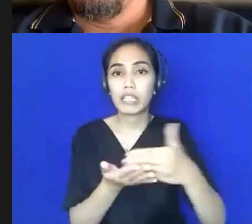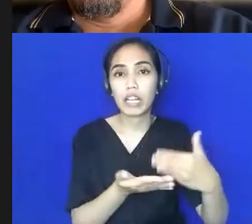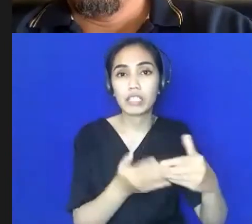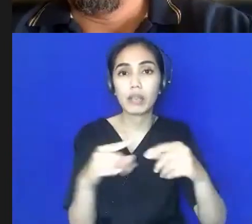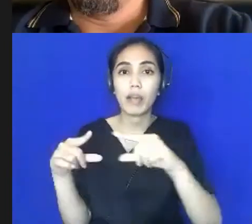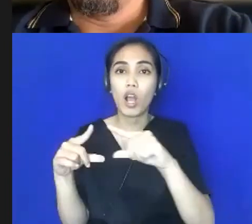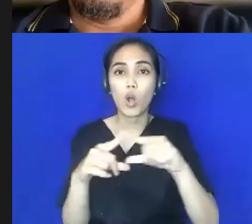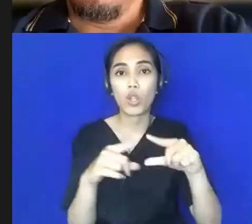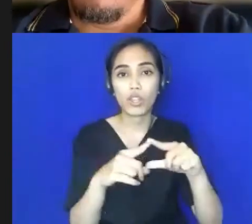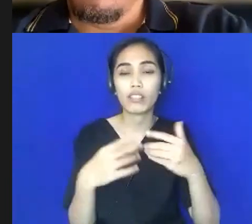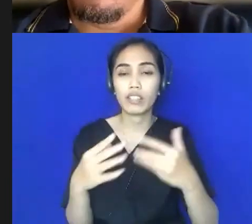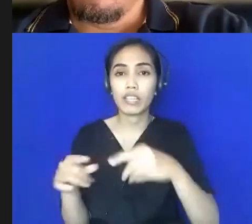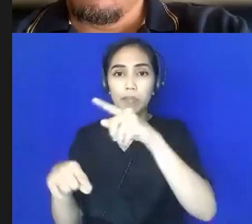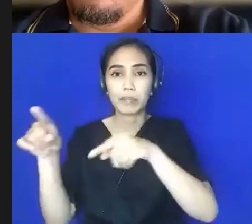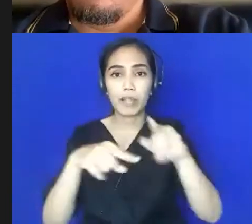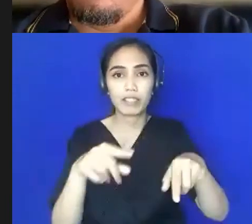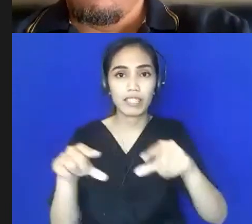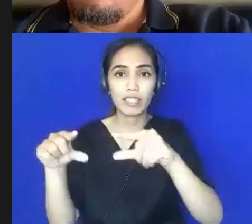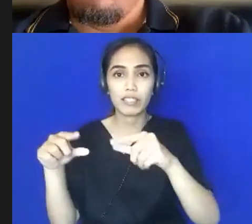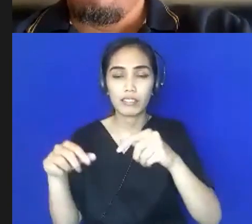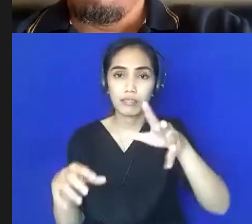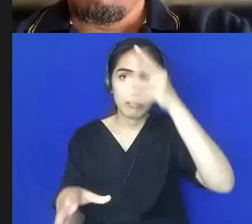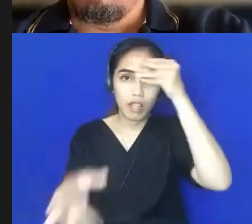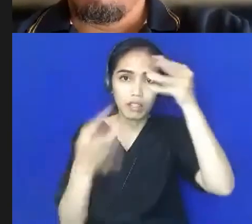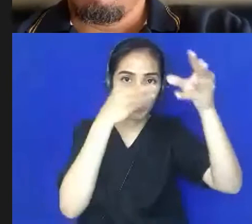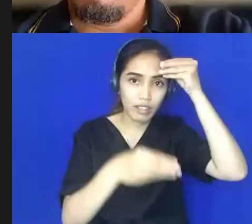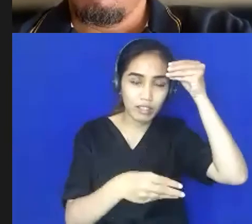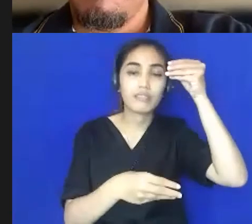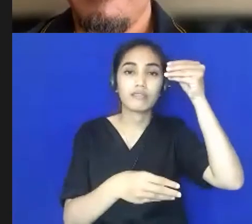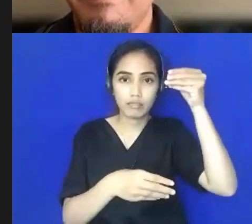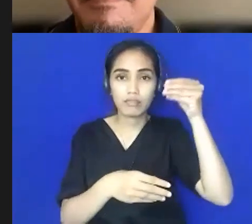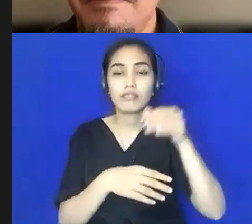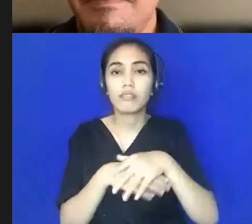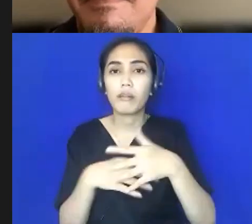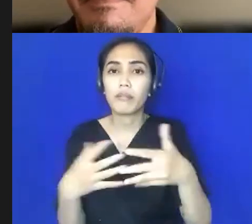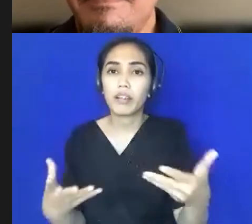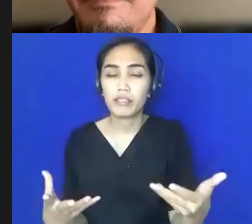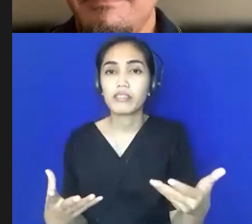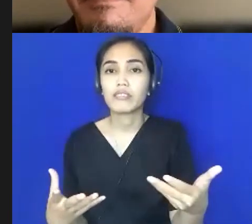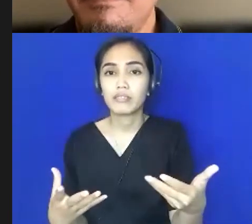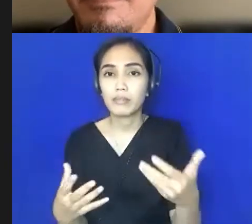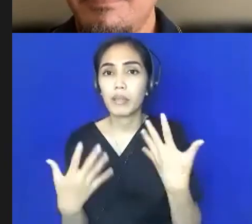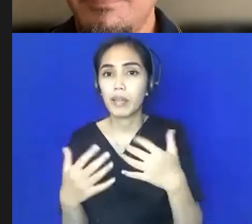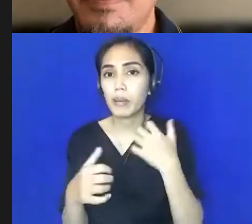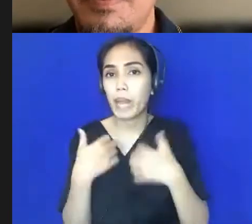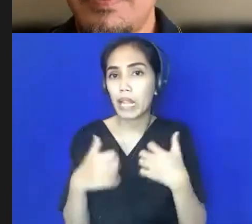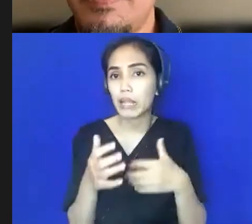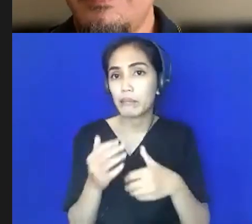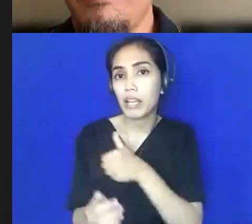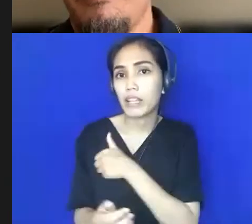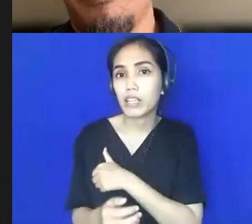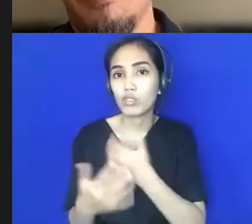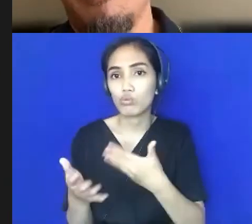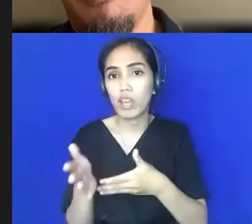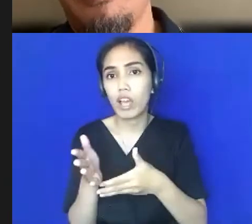sehingga masing-masing anggota itu mempelajari satu dengan yang lain apa yang praktek baik yang sudah dilakukan. Dan